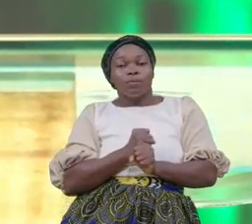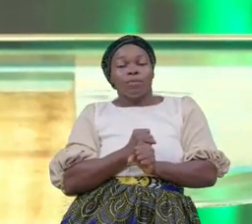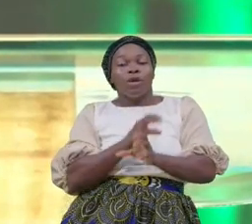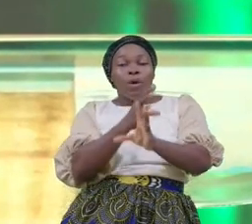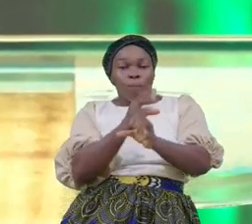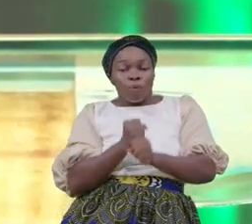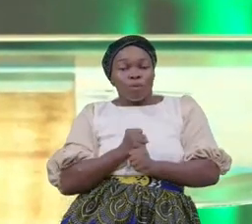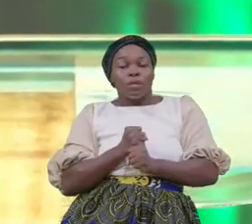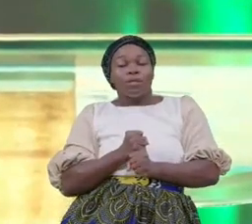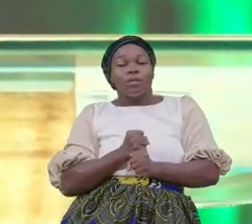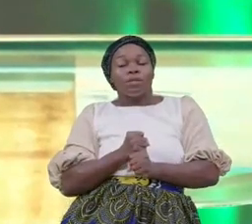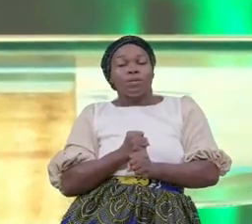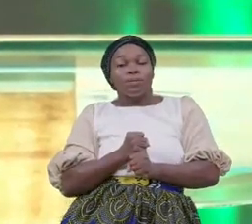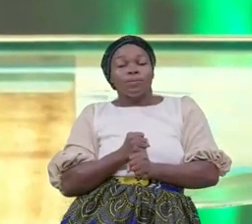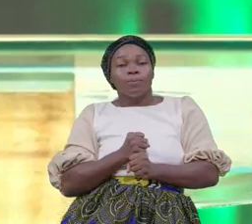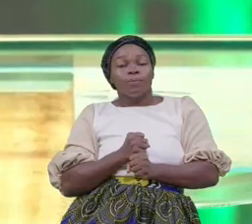Posséder.